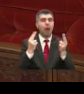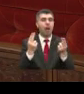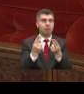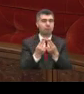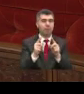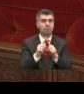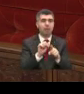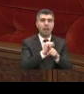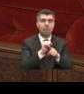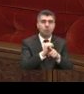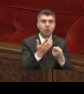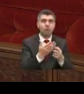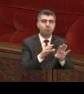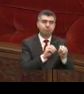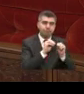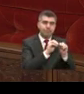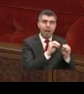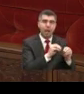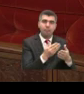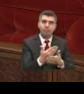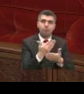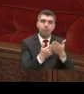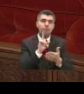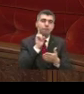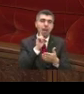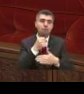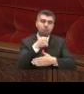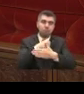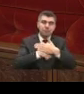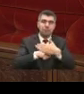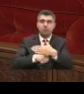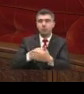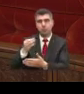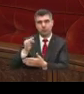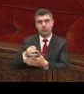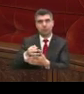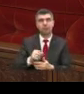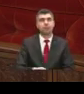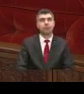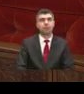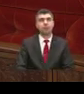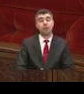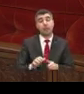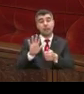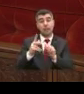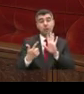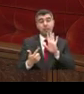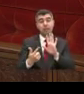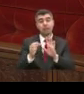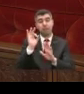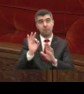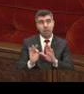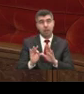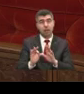التكوين أساسي وحنا غاديين فيه باش يمكن نعزوا القدرات ديال القابلات. لا قلنا 76% من النساء الحوامل